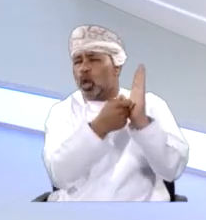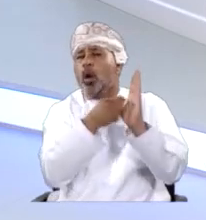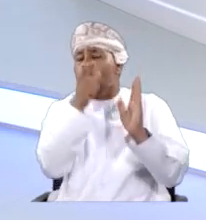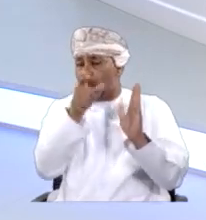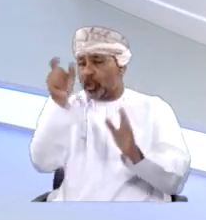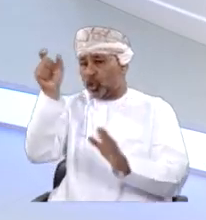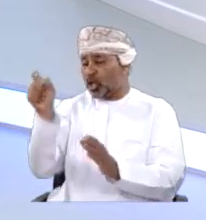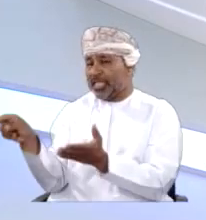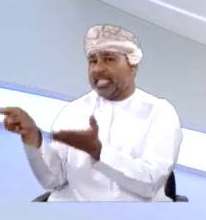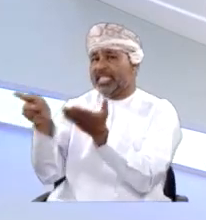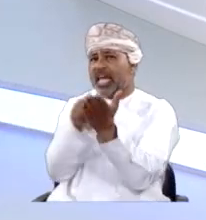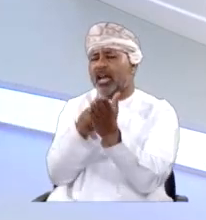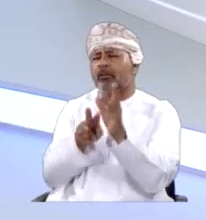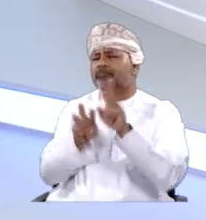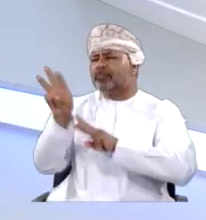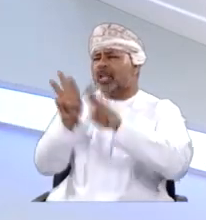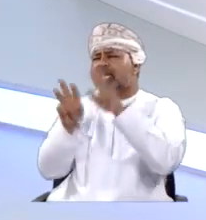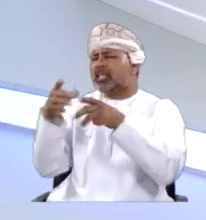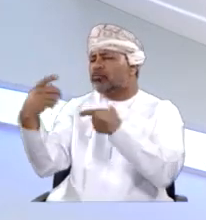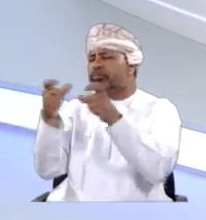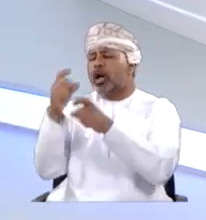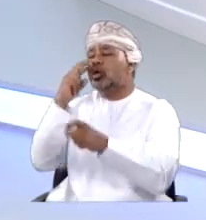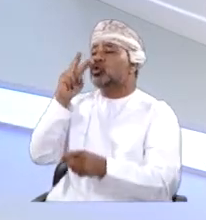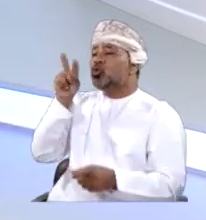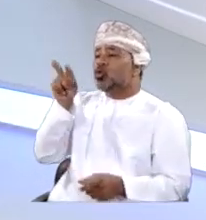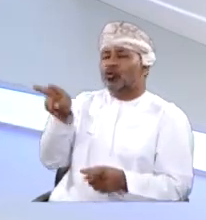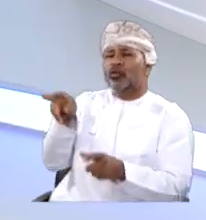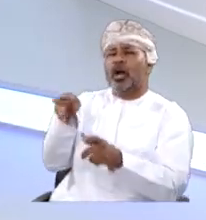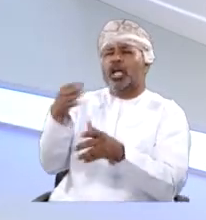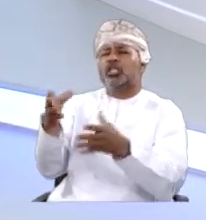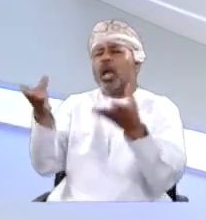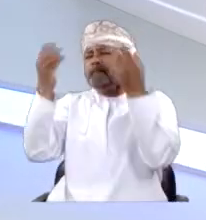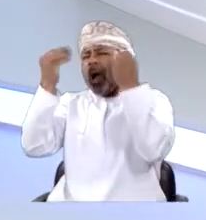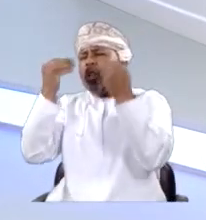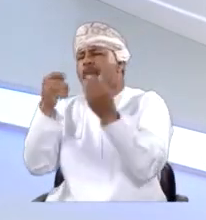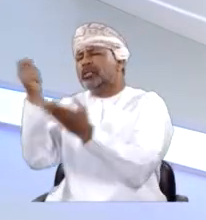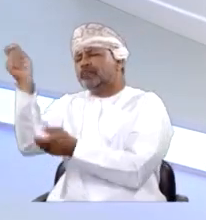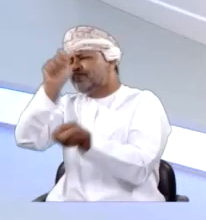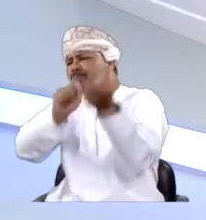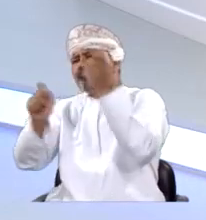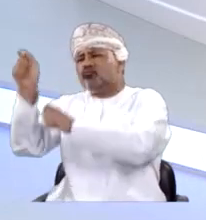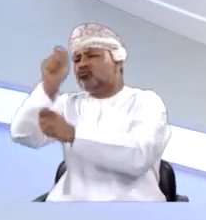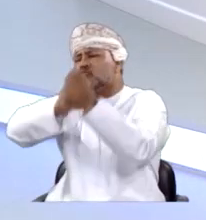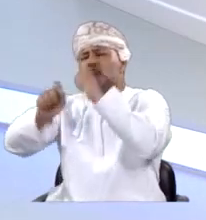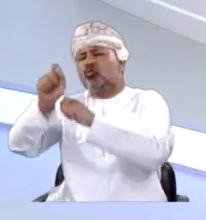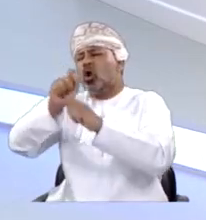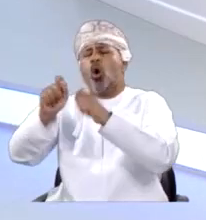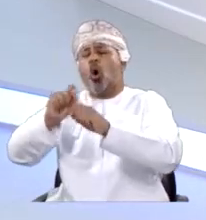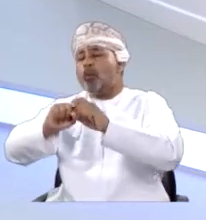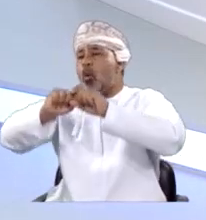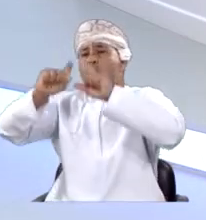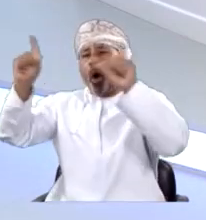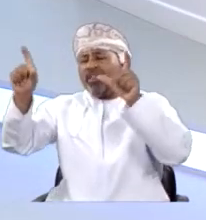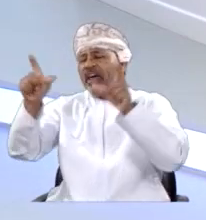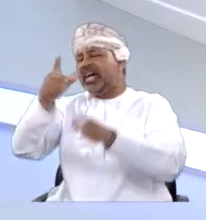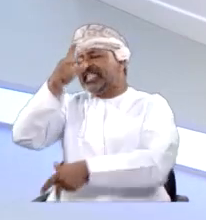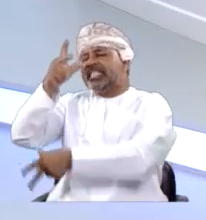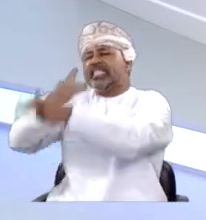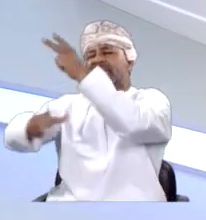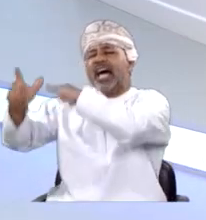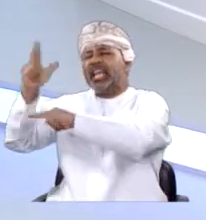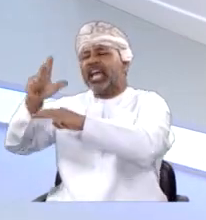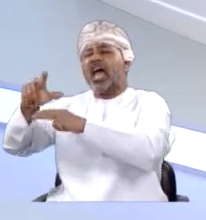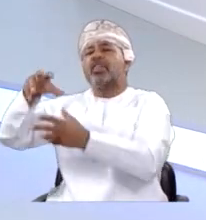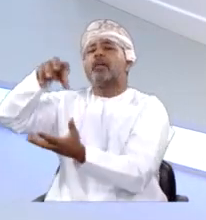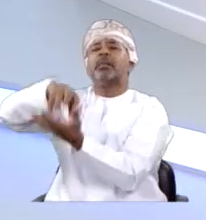للزوار عبر المنصة استكشاف الآثار عبر بوابات المعلومات المصممة بنحو يبرز تاريخ وحضارة